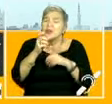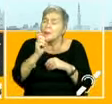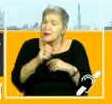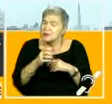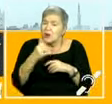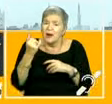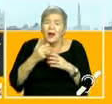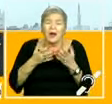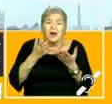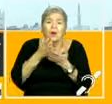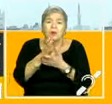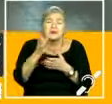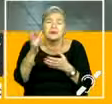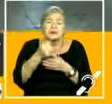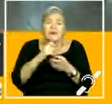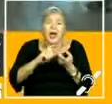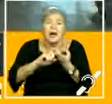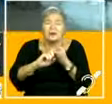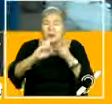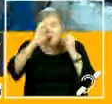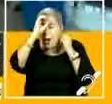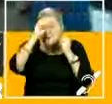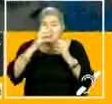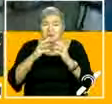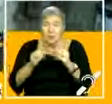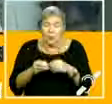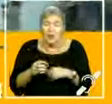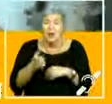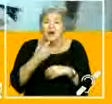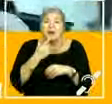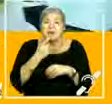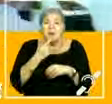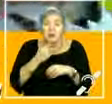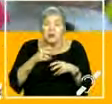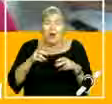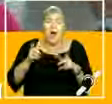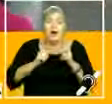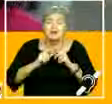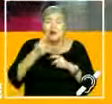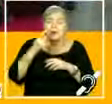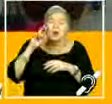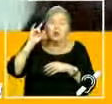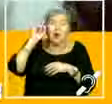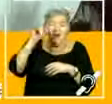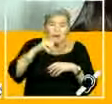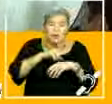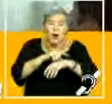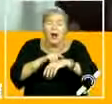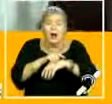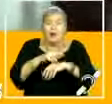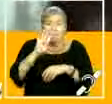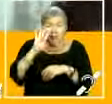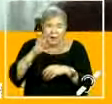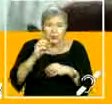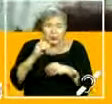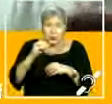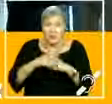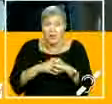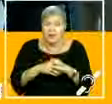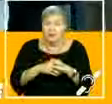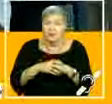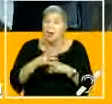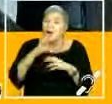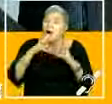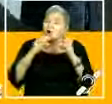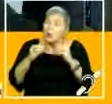care continuă să ne contacteze. Și la Timișoara este așteptată o aeronavă de la Tel Aviv la ora 16. MAE recomandă